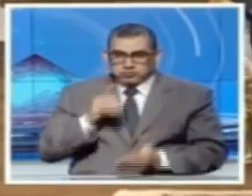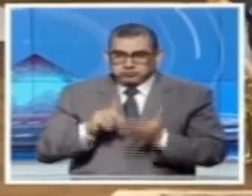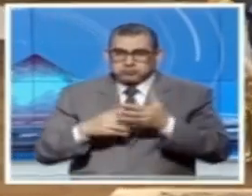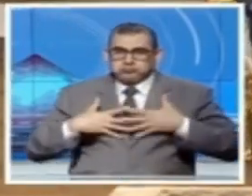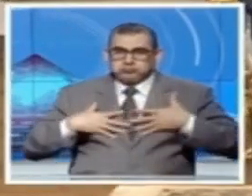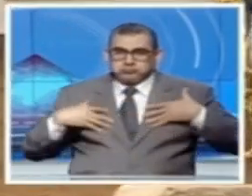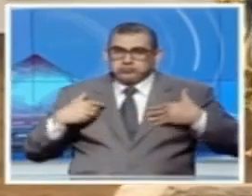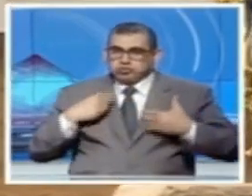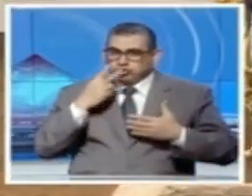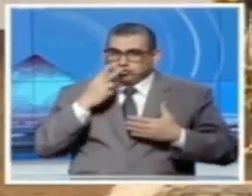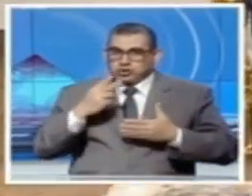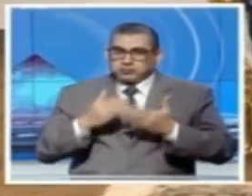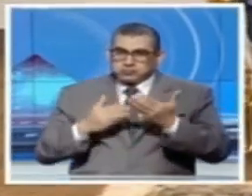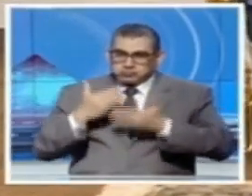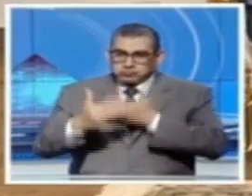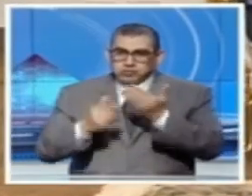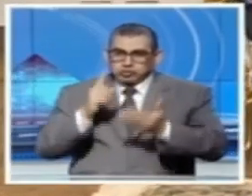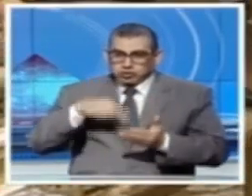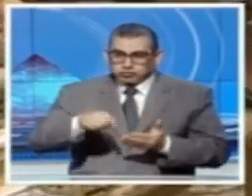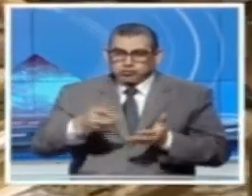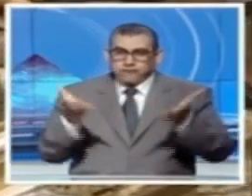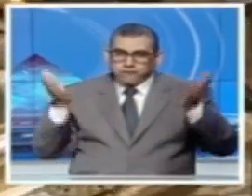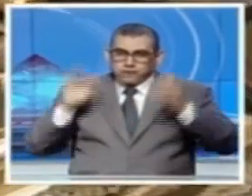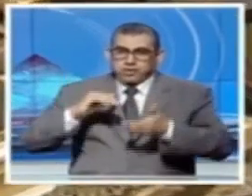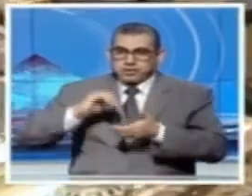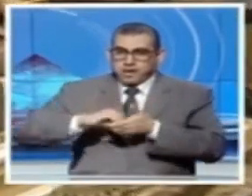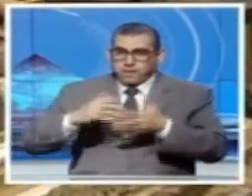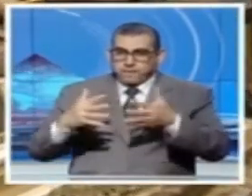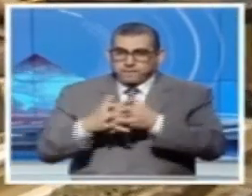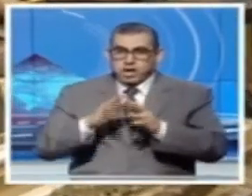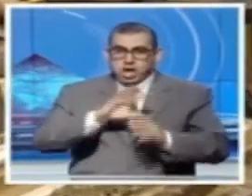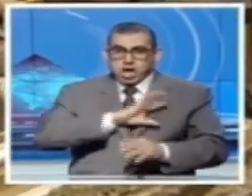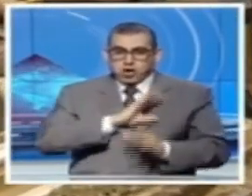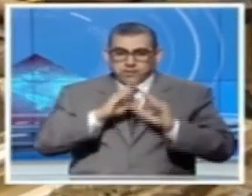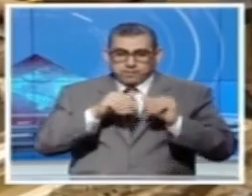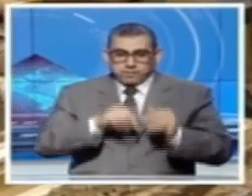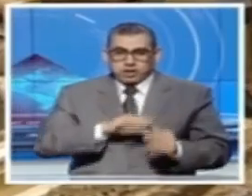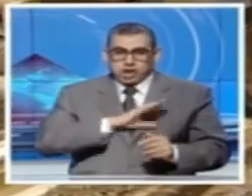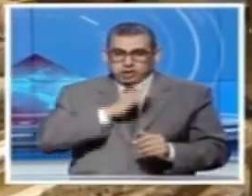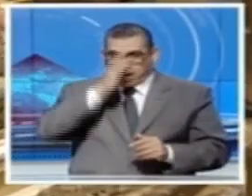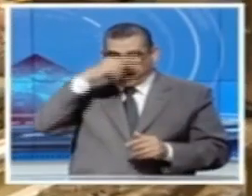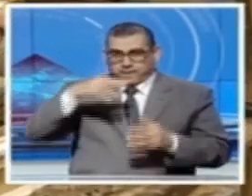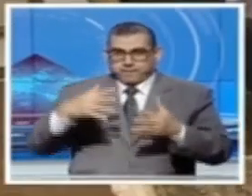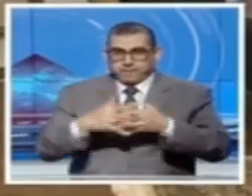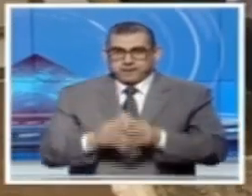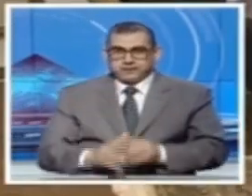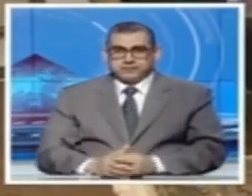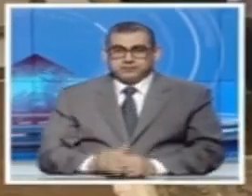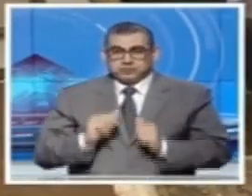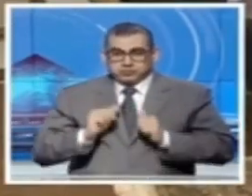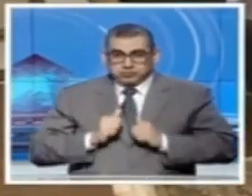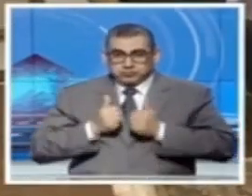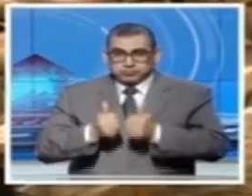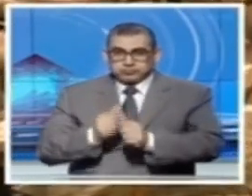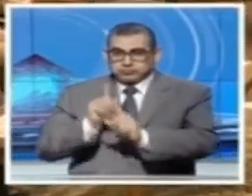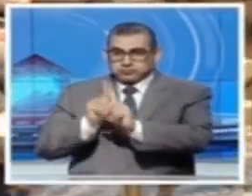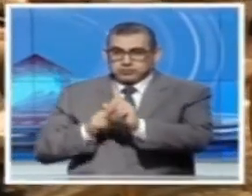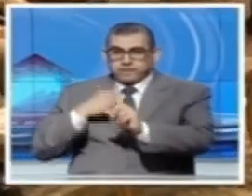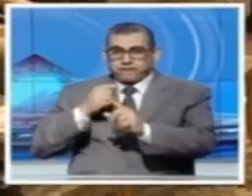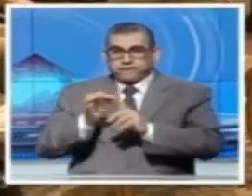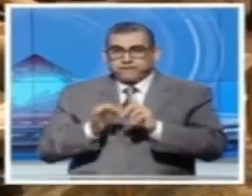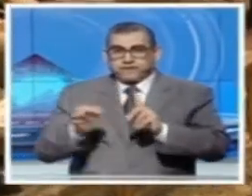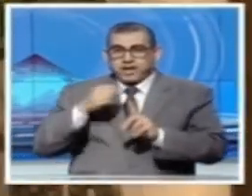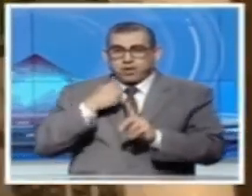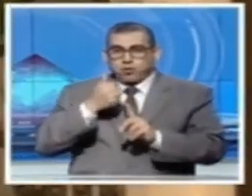أن تشهد المرحلة القادمة مزيدا من التعاون بين القوات المسلحة لكلا البلدين. حضر اللقاء الفريق أسامة عسكر